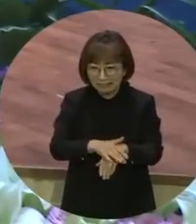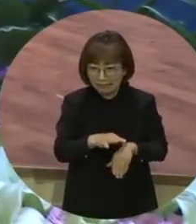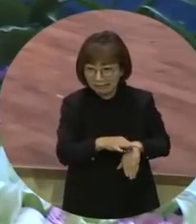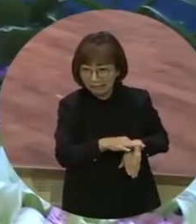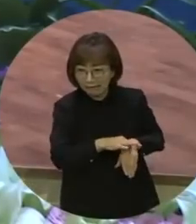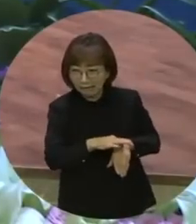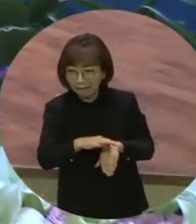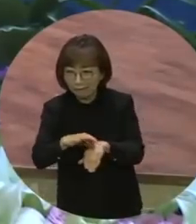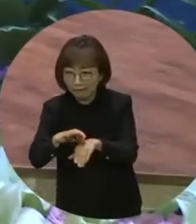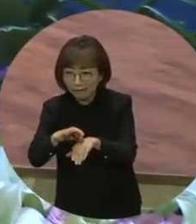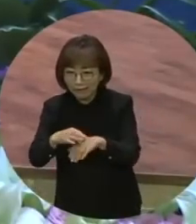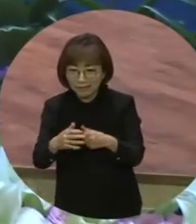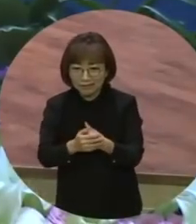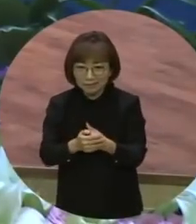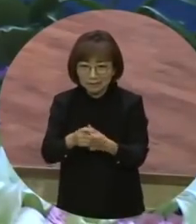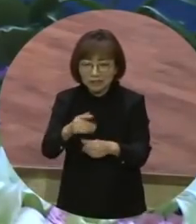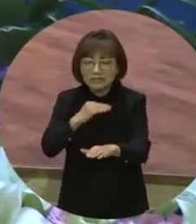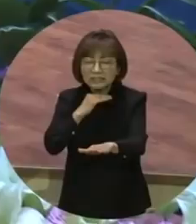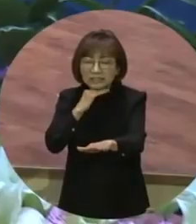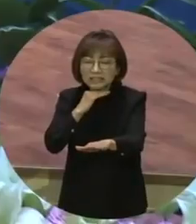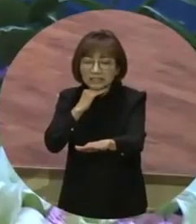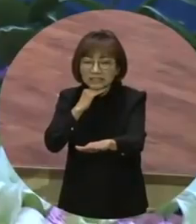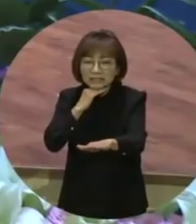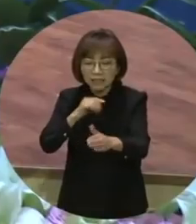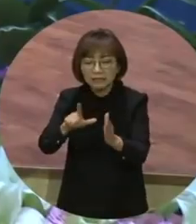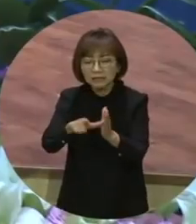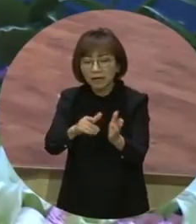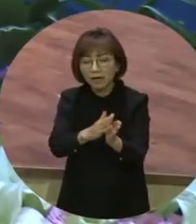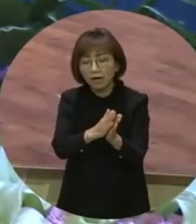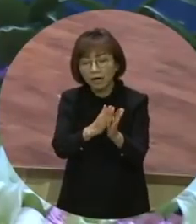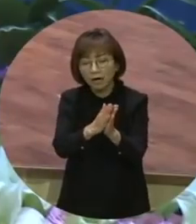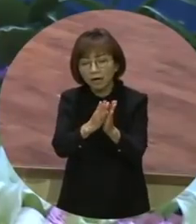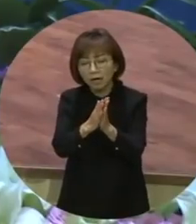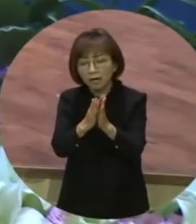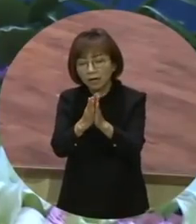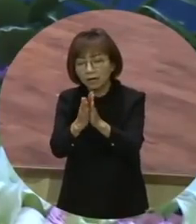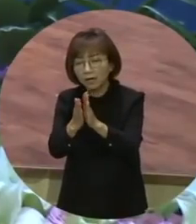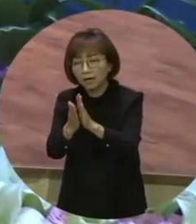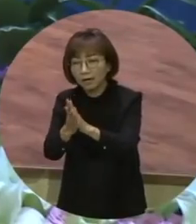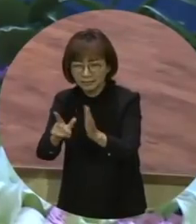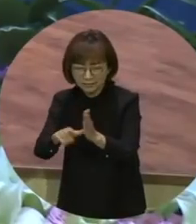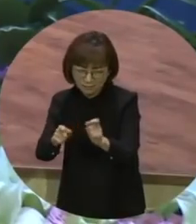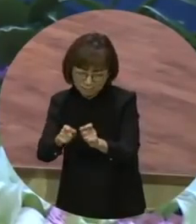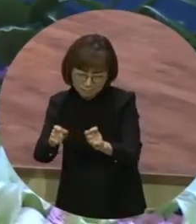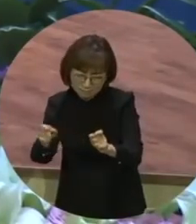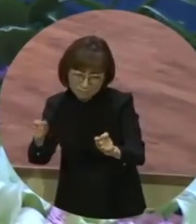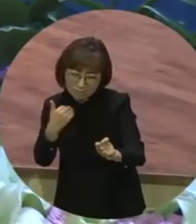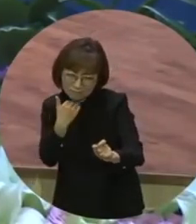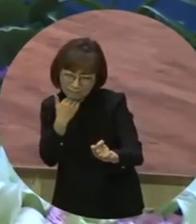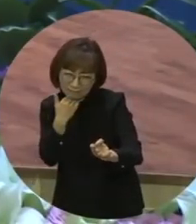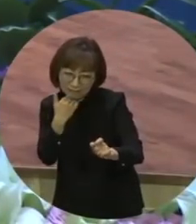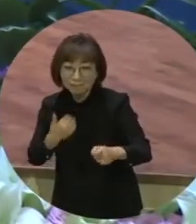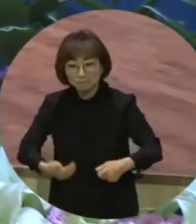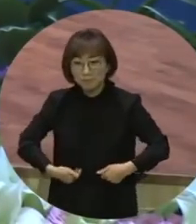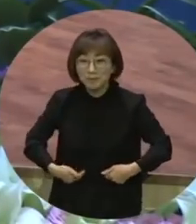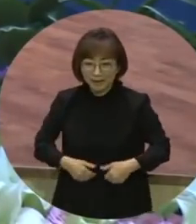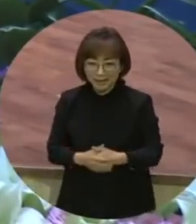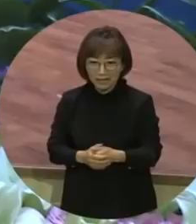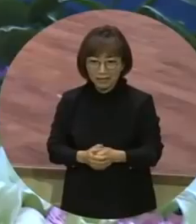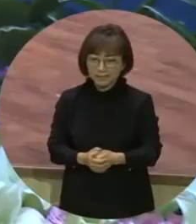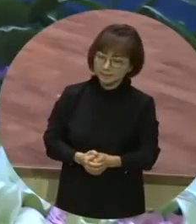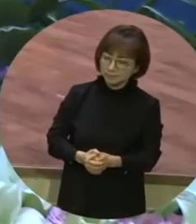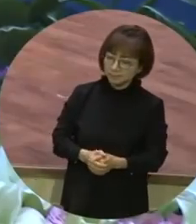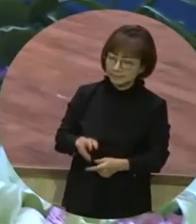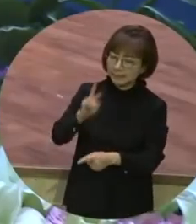변화의 시간이 좀 필요해요. 그걸 가지고 이것저것 하루아침에 다 끝장내려고 지적하고